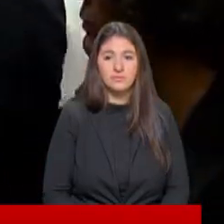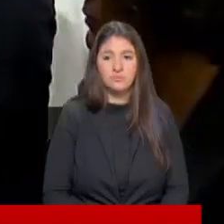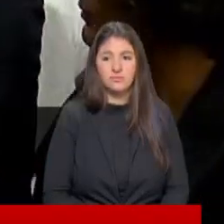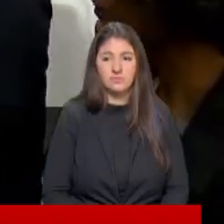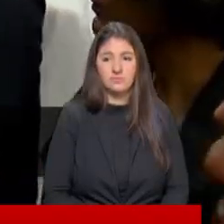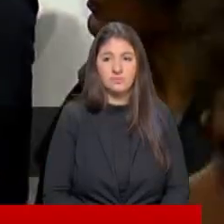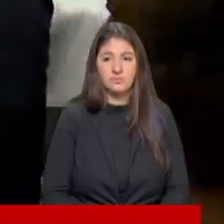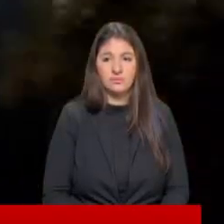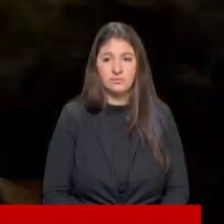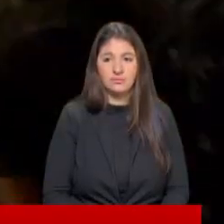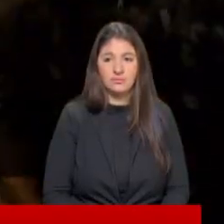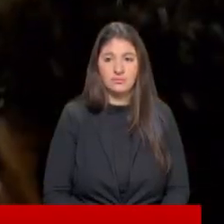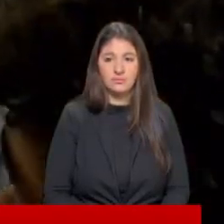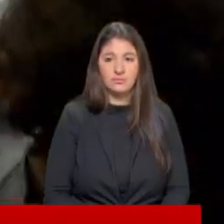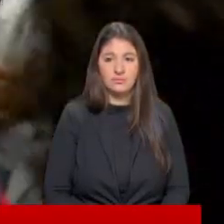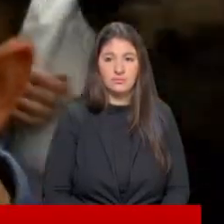Başkanım, bu sizde o hissedecek ya bir de.